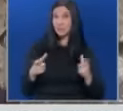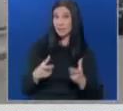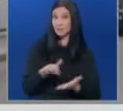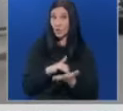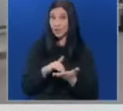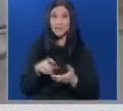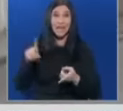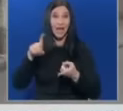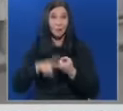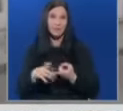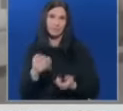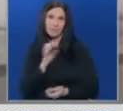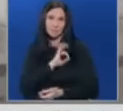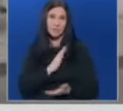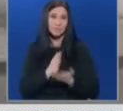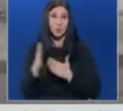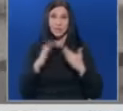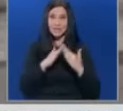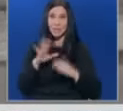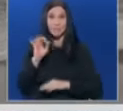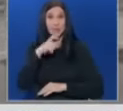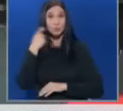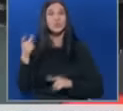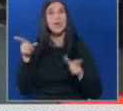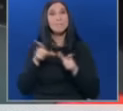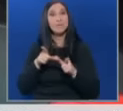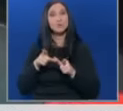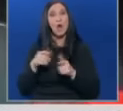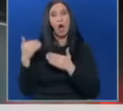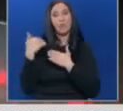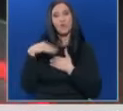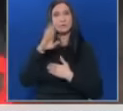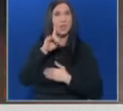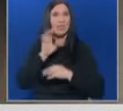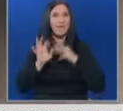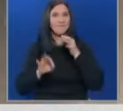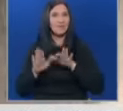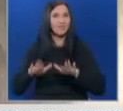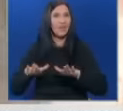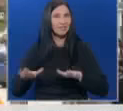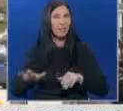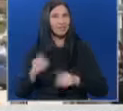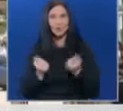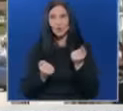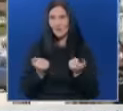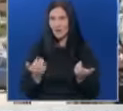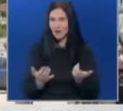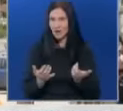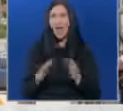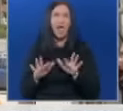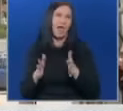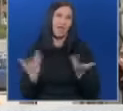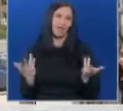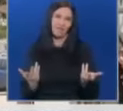адреса им в Карнобат, но без успех. Според съседи, 50-годишният Милчо е отговорен баща и не вярват детето да управлявало автомобила. Едва